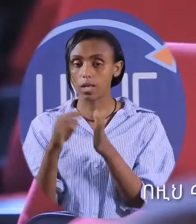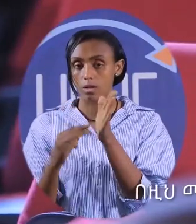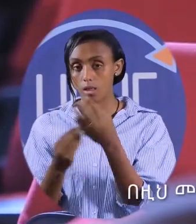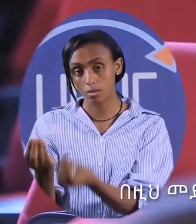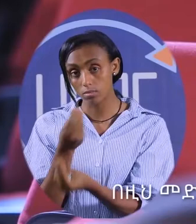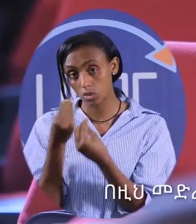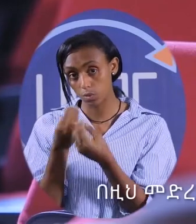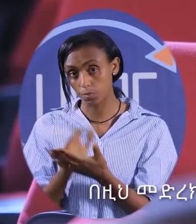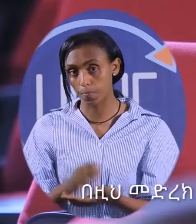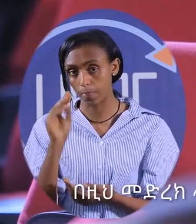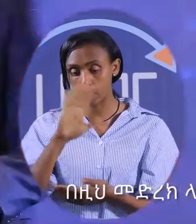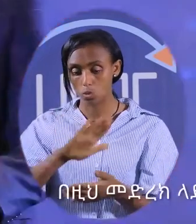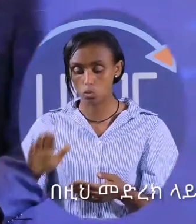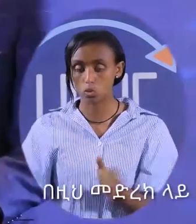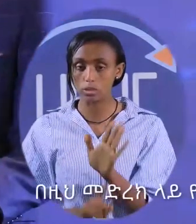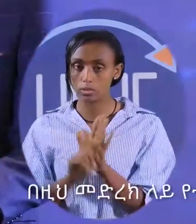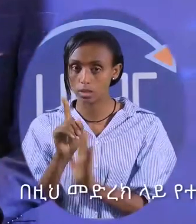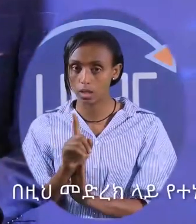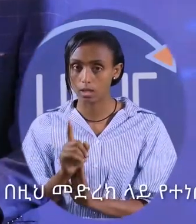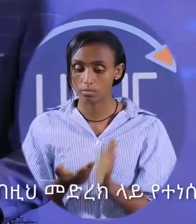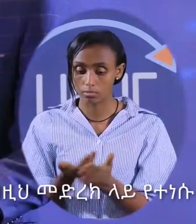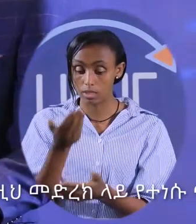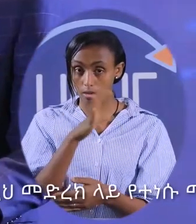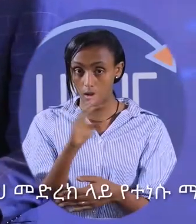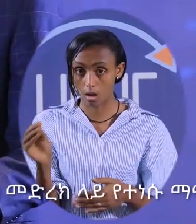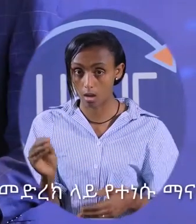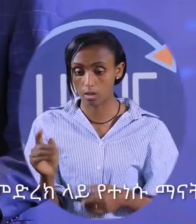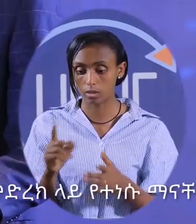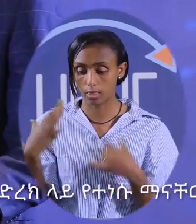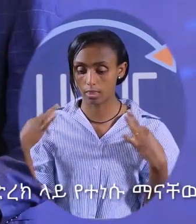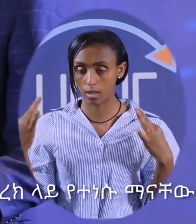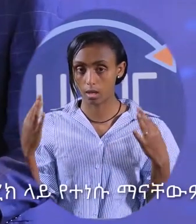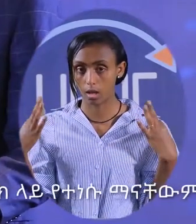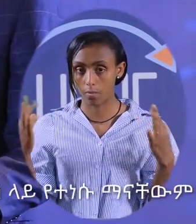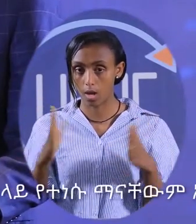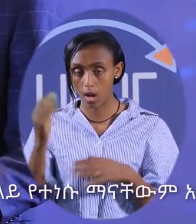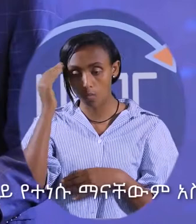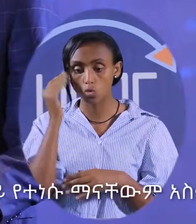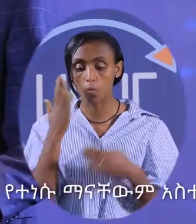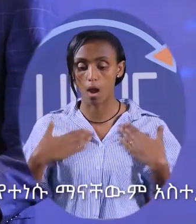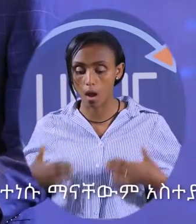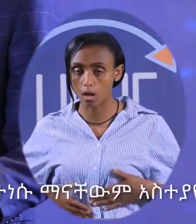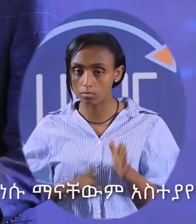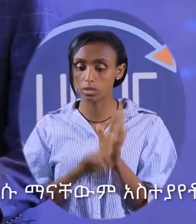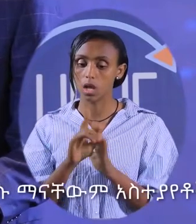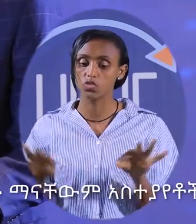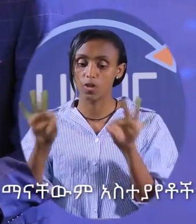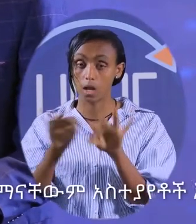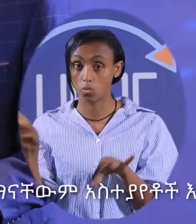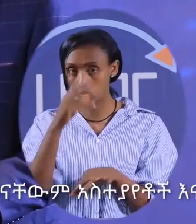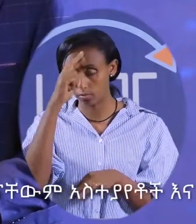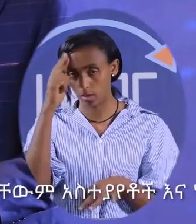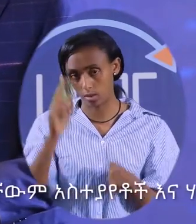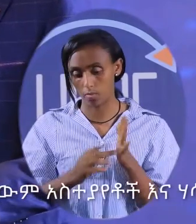ምግብ ለሰዎች እድገት ብልጽግናና እንደዚሁም ደግሞ ጤናማና የአእምሮም የአካልም ብልጽግና አስፈላጊ